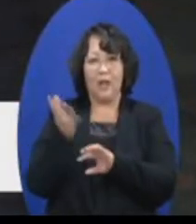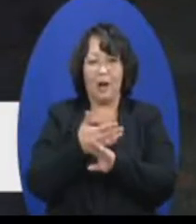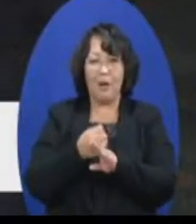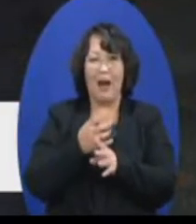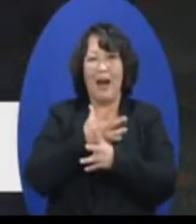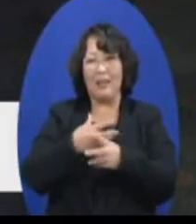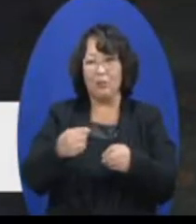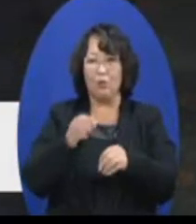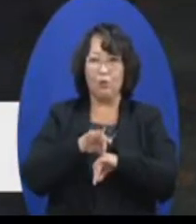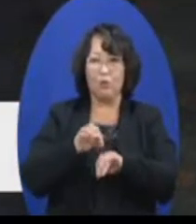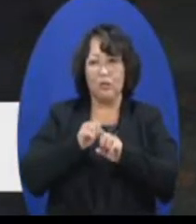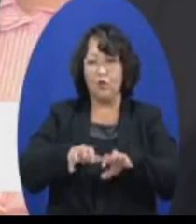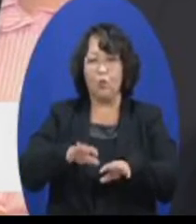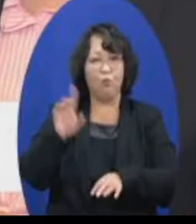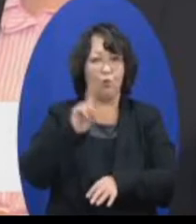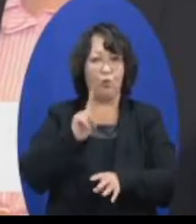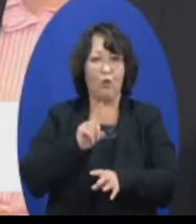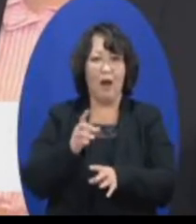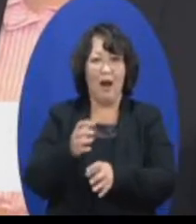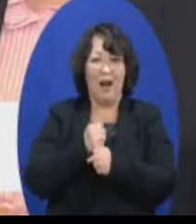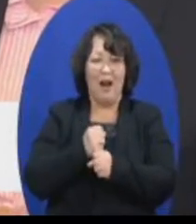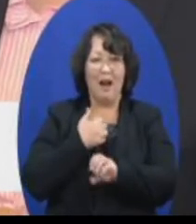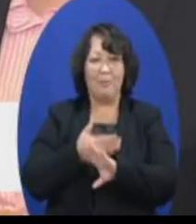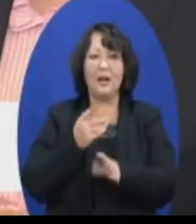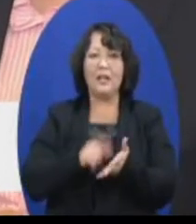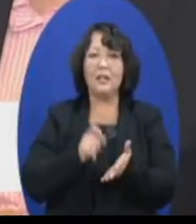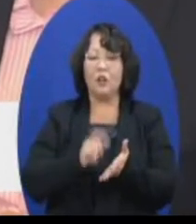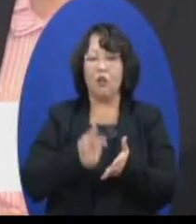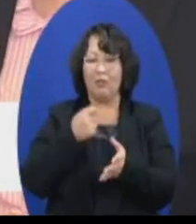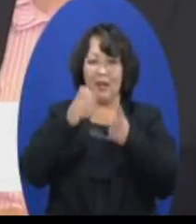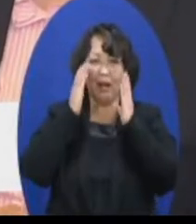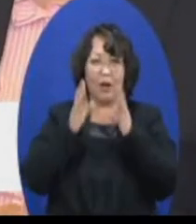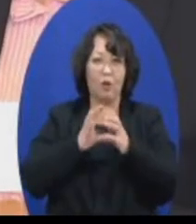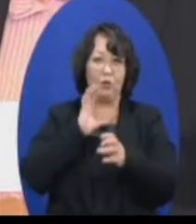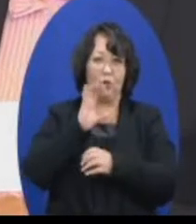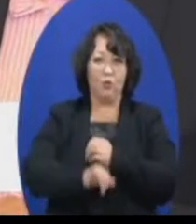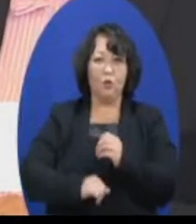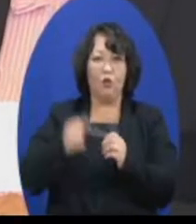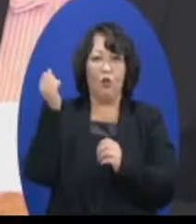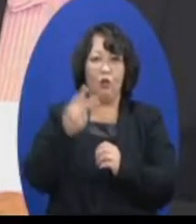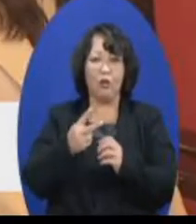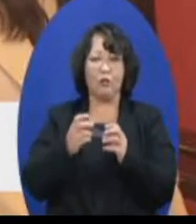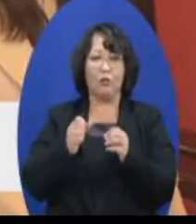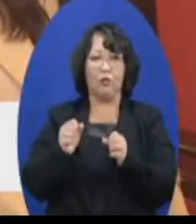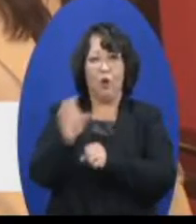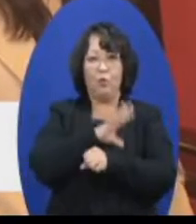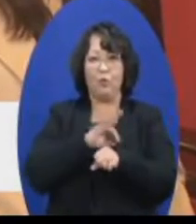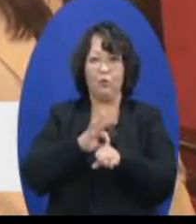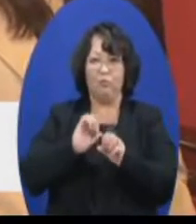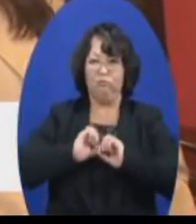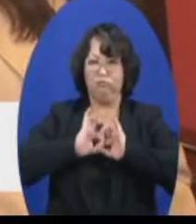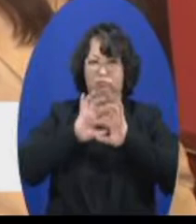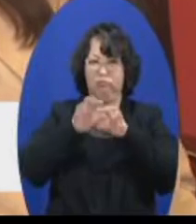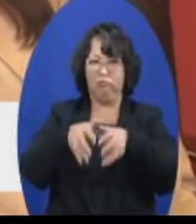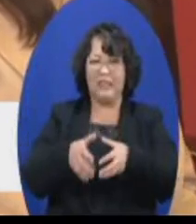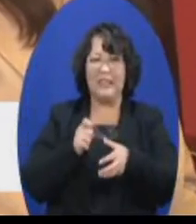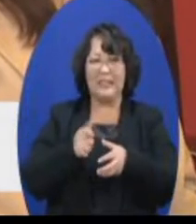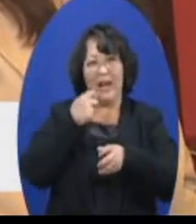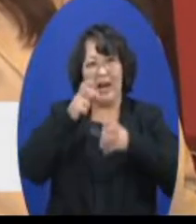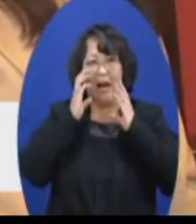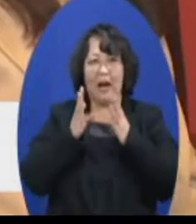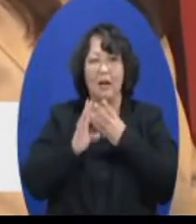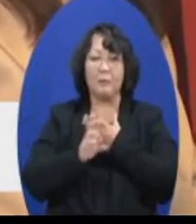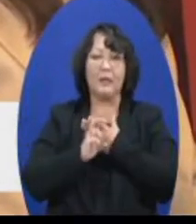сэргийлж халдварыг дотооддоо алдахгүй байх явдал. Бас дэлхийн нийтэд цар тахлын хоёр дахь давалгаа эхэлж байна. Үүнийг анхаарч